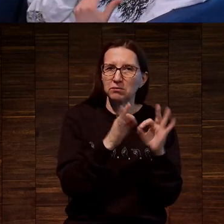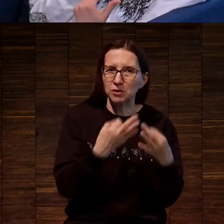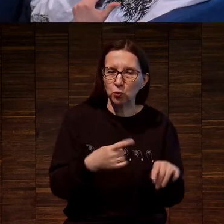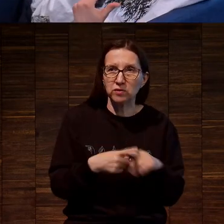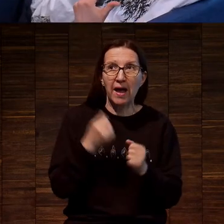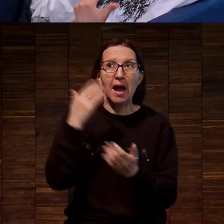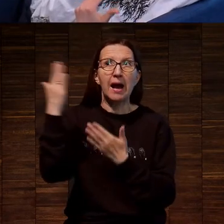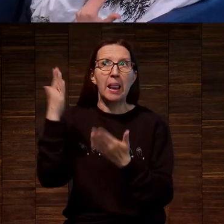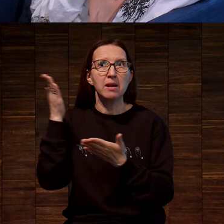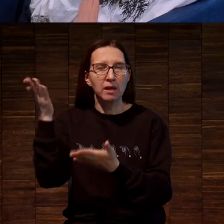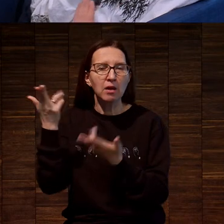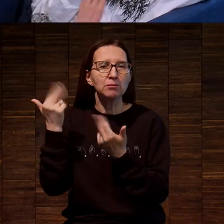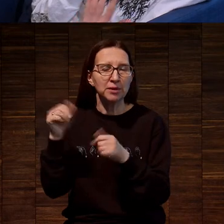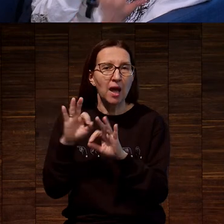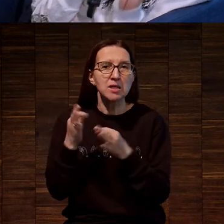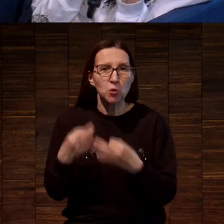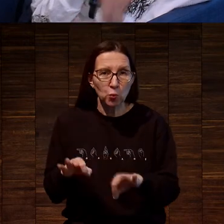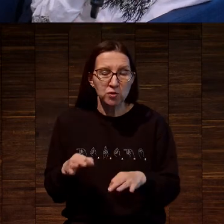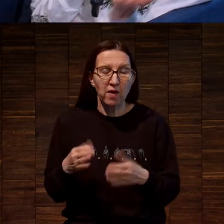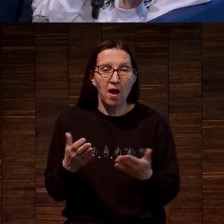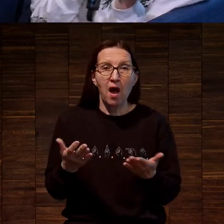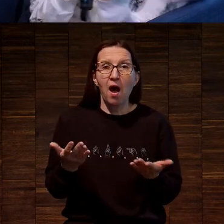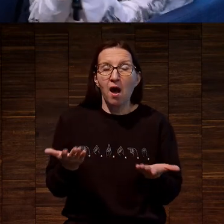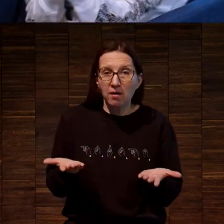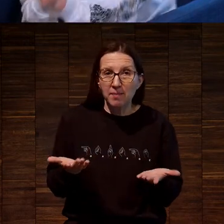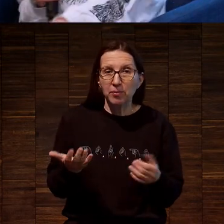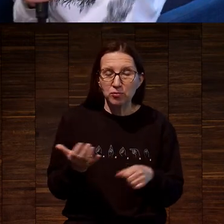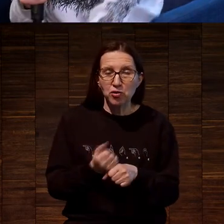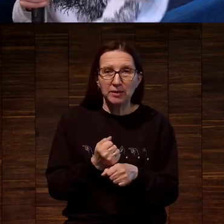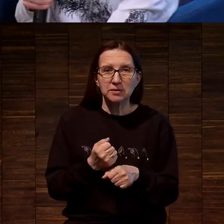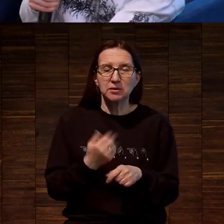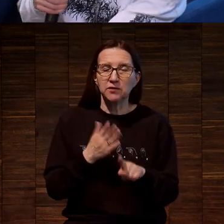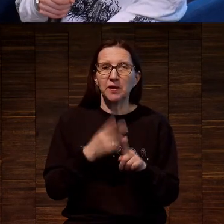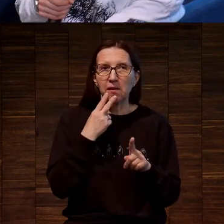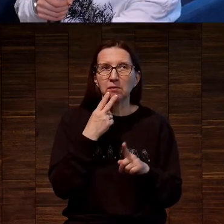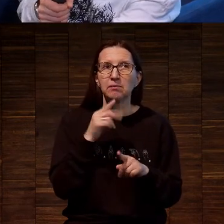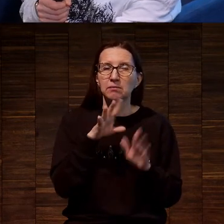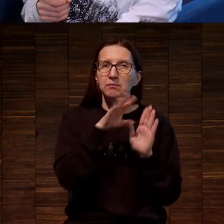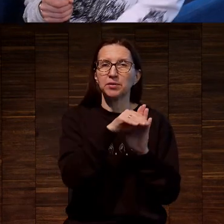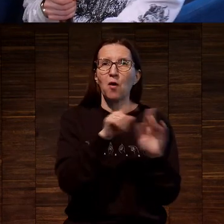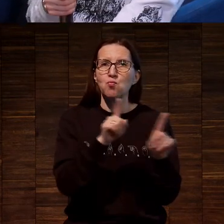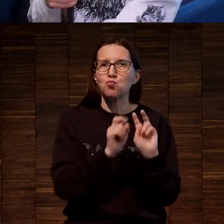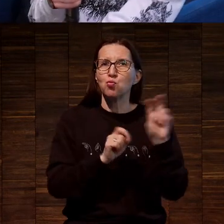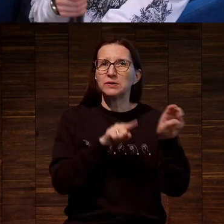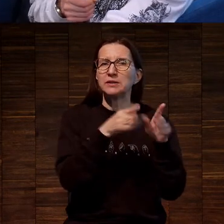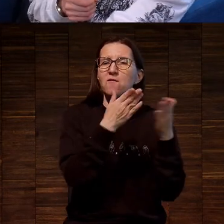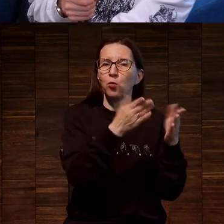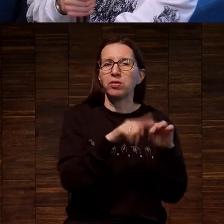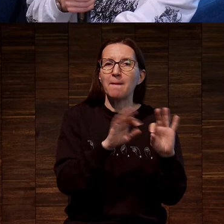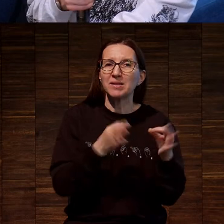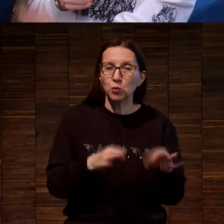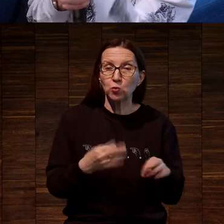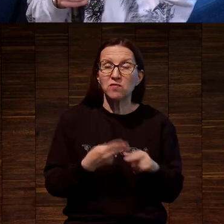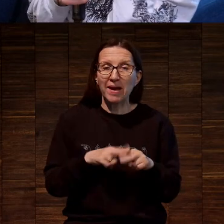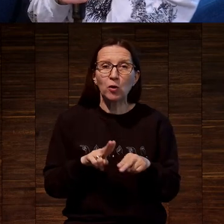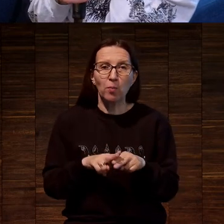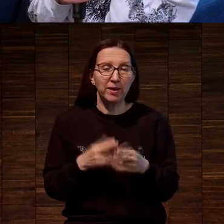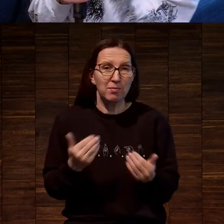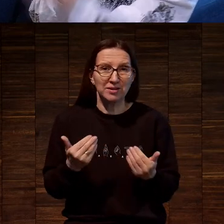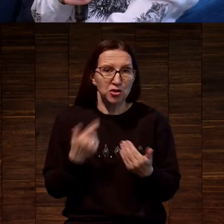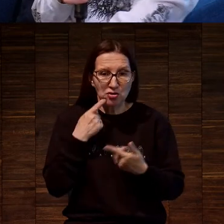себя соизмеряет с этим искусством. Вот, я повторяюсь, но это про это. Вот.